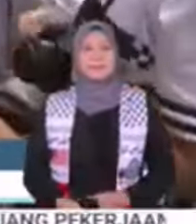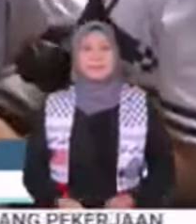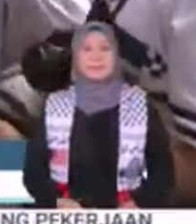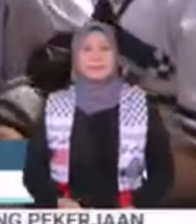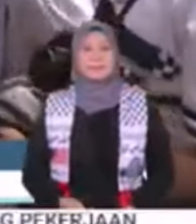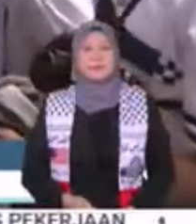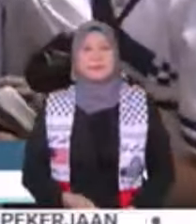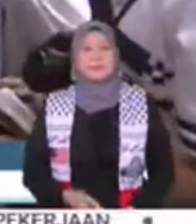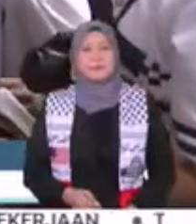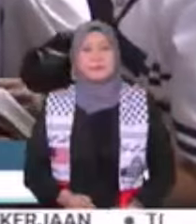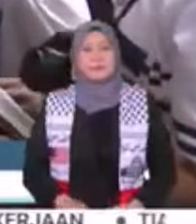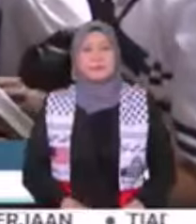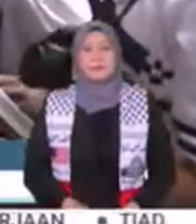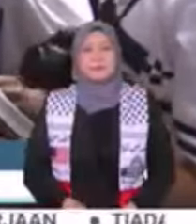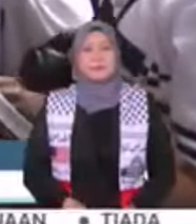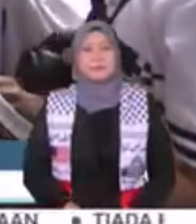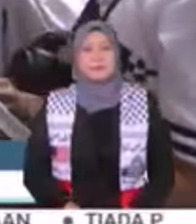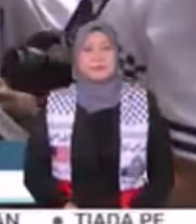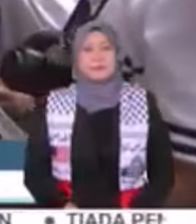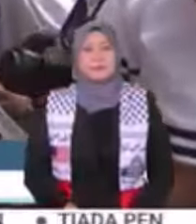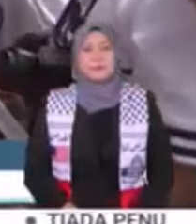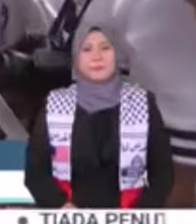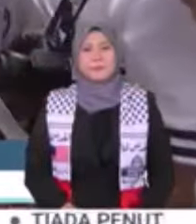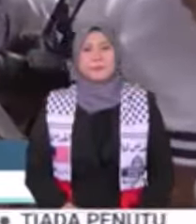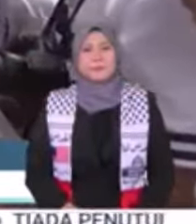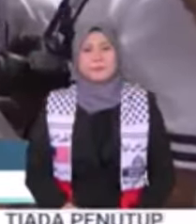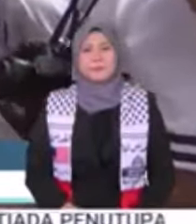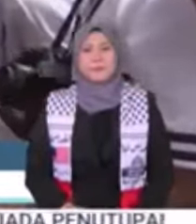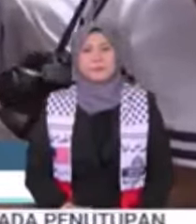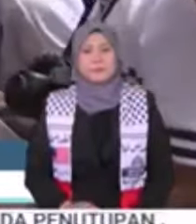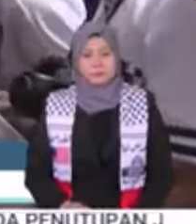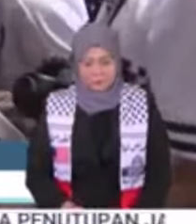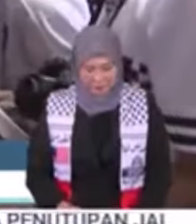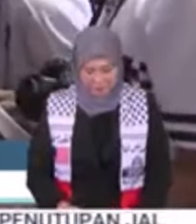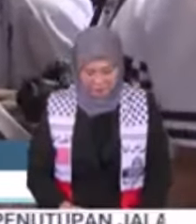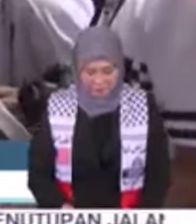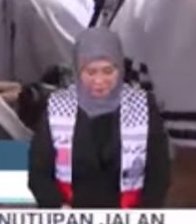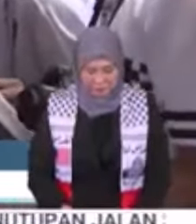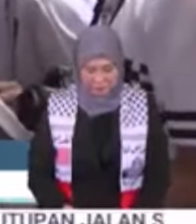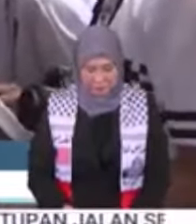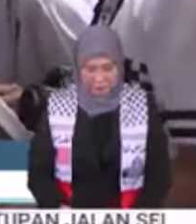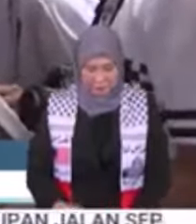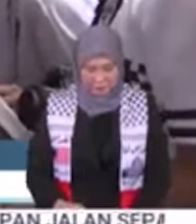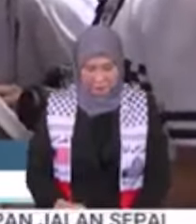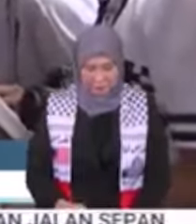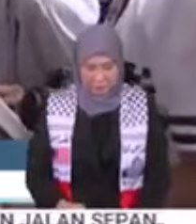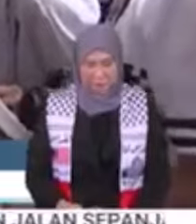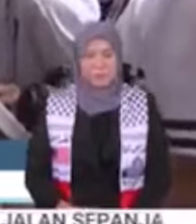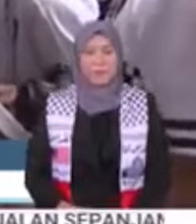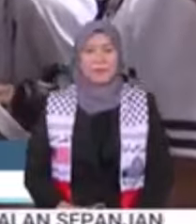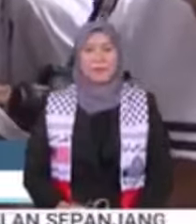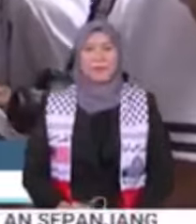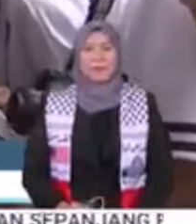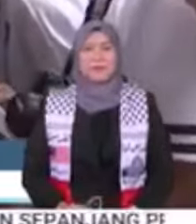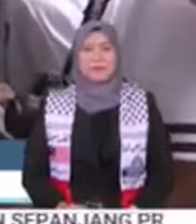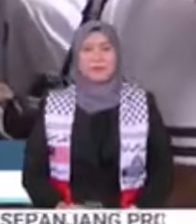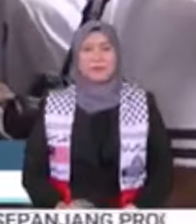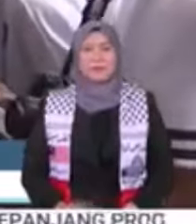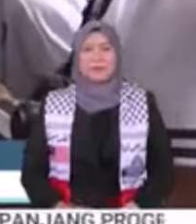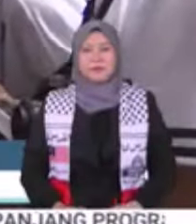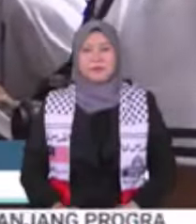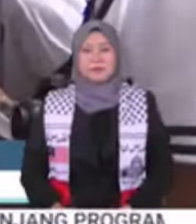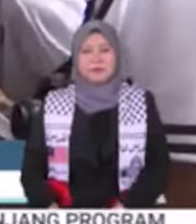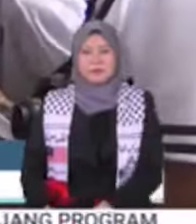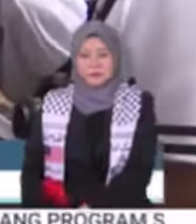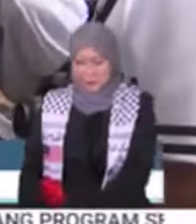kesebelasan utama yang akan diturunkan pasukan Terengganu sendiri, untuk jangkaan abang sendiri bagaimana daripada penjaga gol sehinggalah ke bahagian serangan, expectation abang